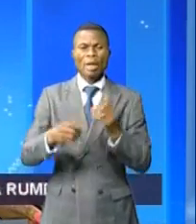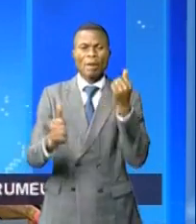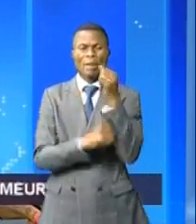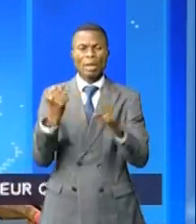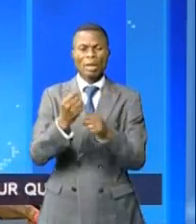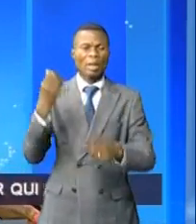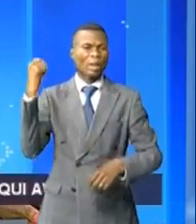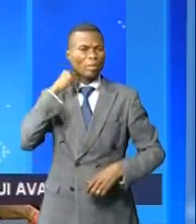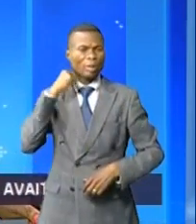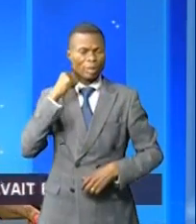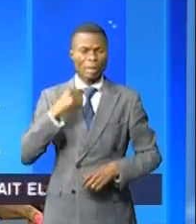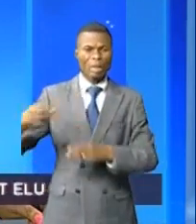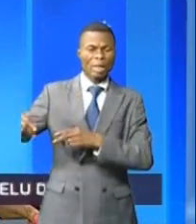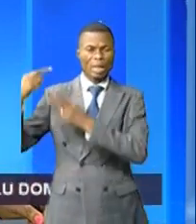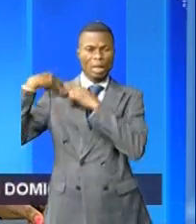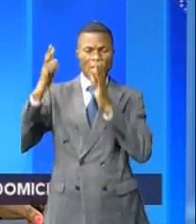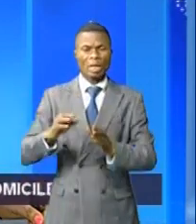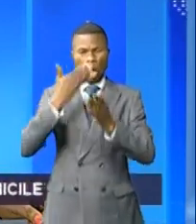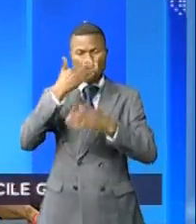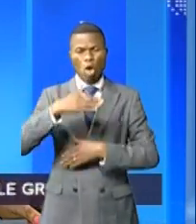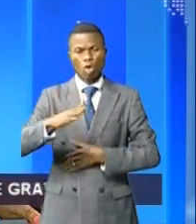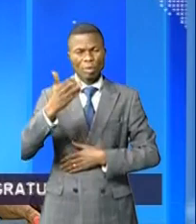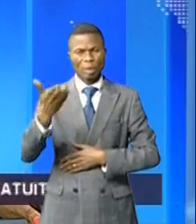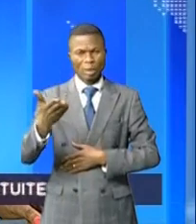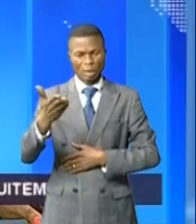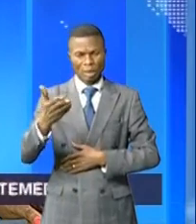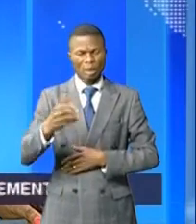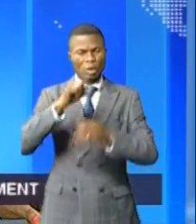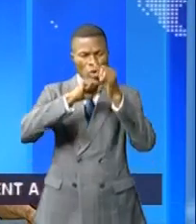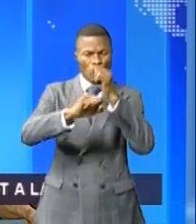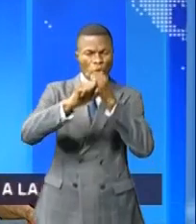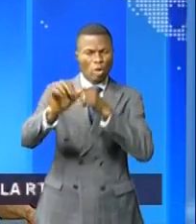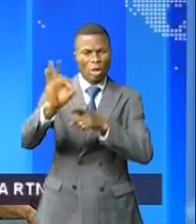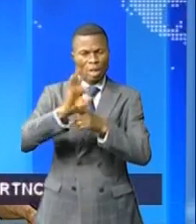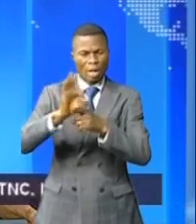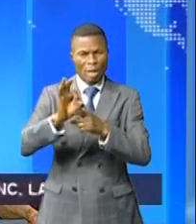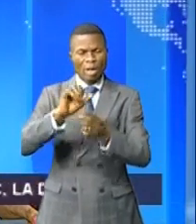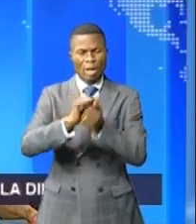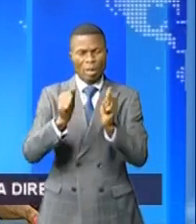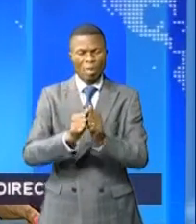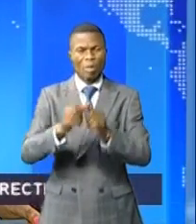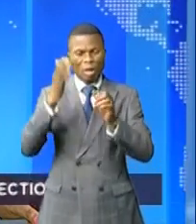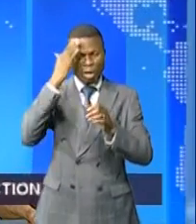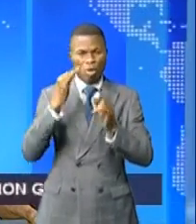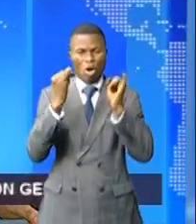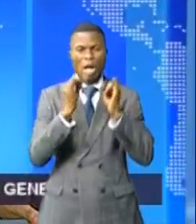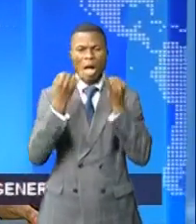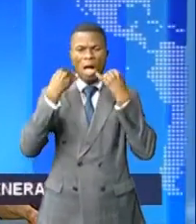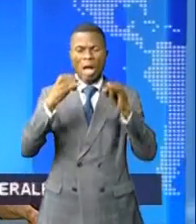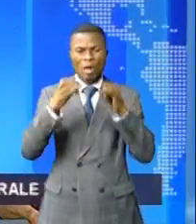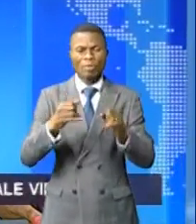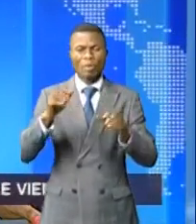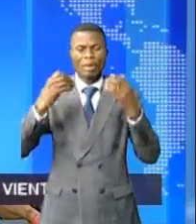les médecins, des responsables de structures médicales ont été sensibilisés sur l'accès à l'information à la santé sexuelle